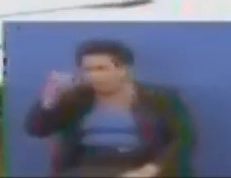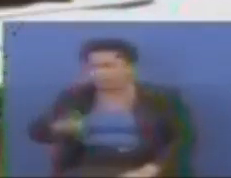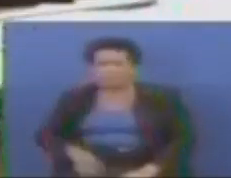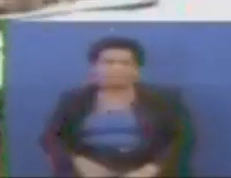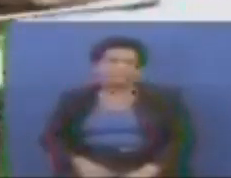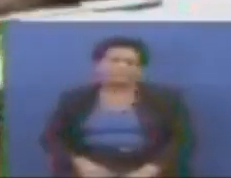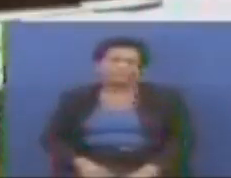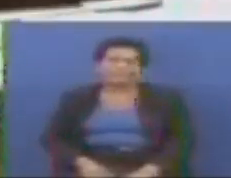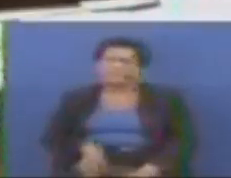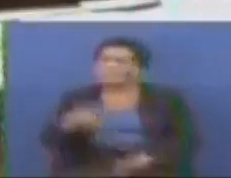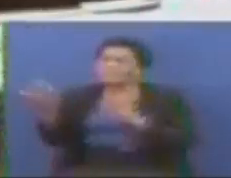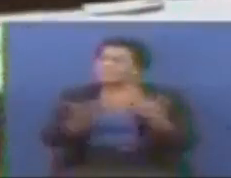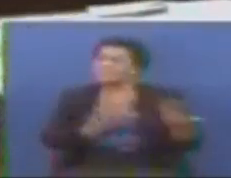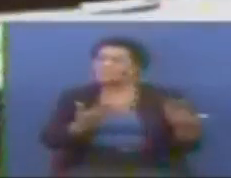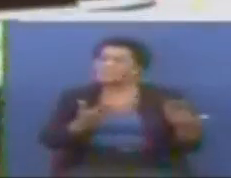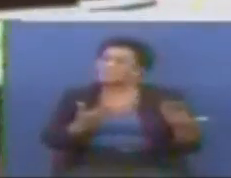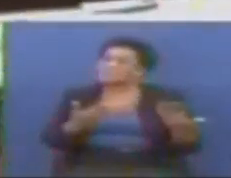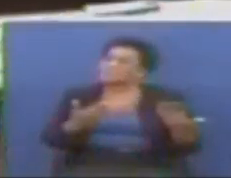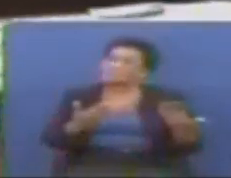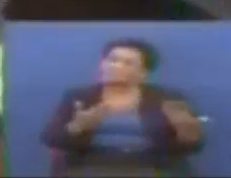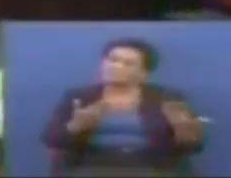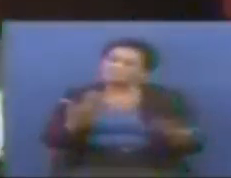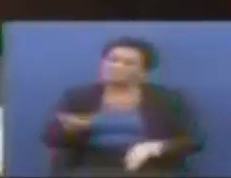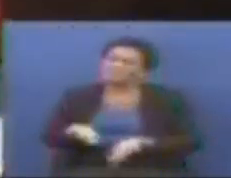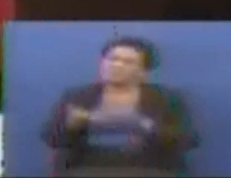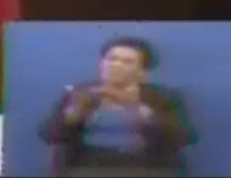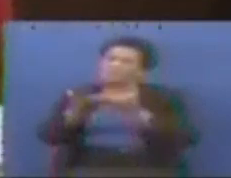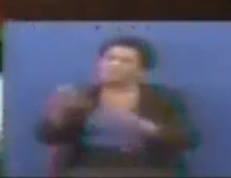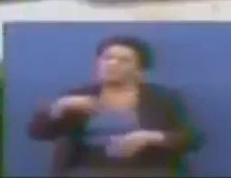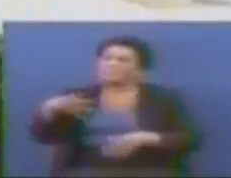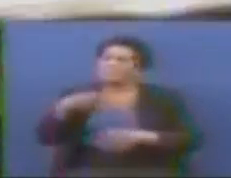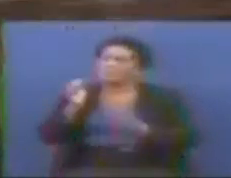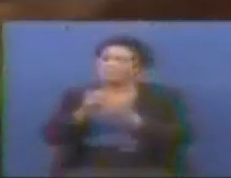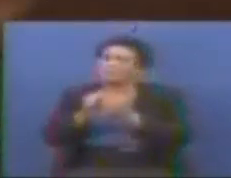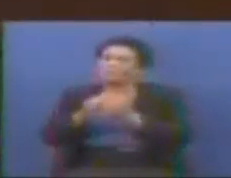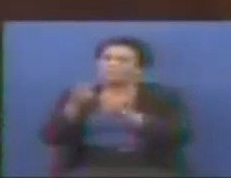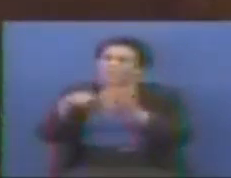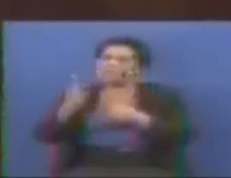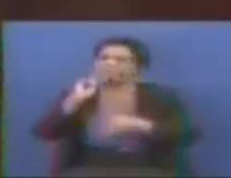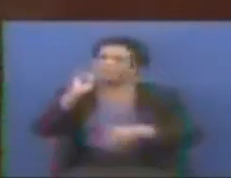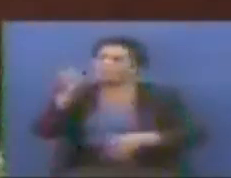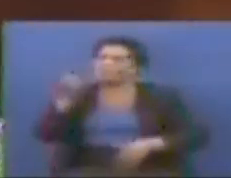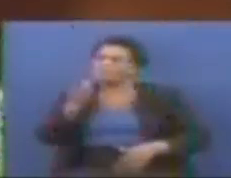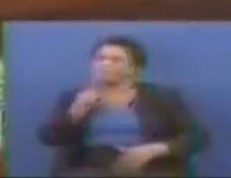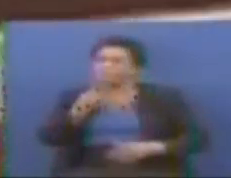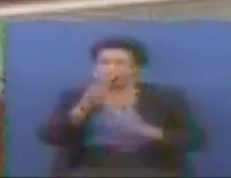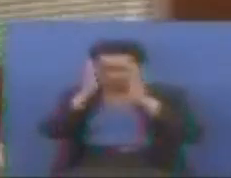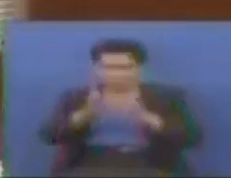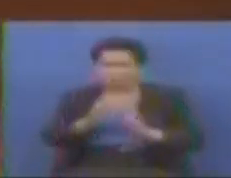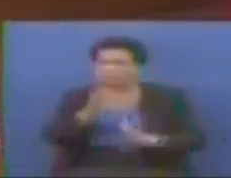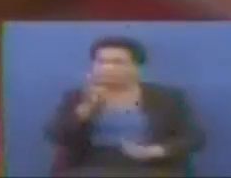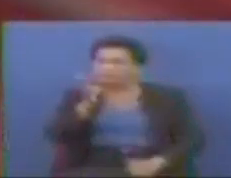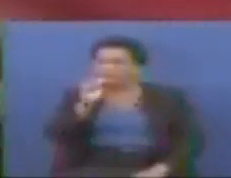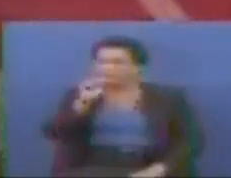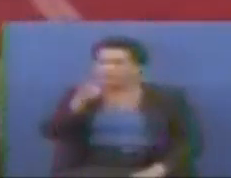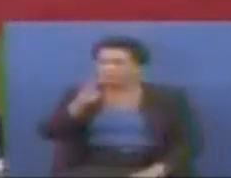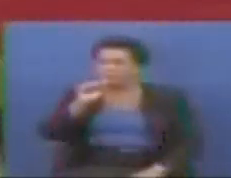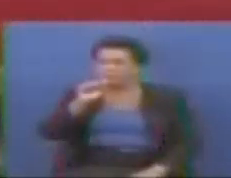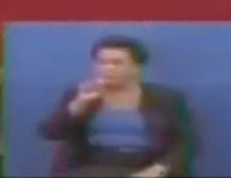kituoni. Bodaboda kundi la pili ni ile ambayo haina mwenyewe, imeokotwa,